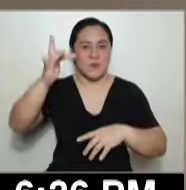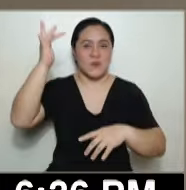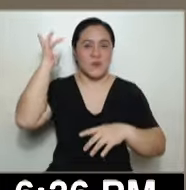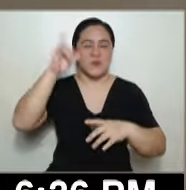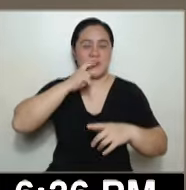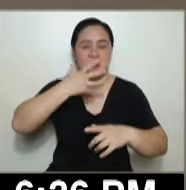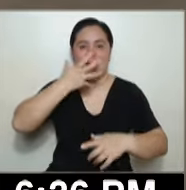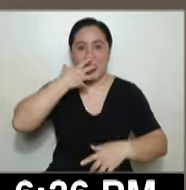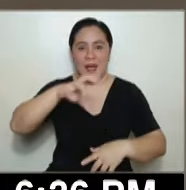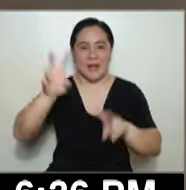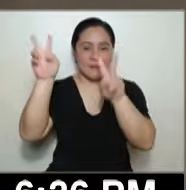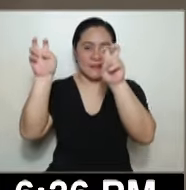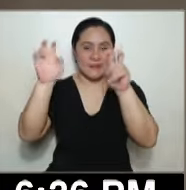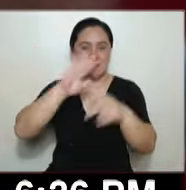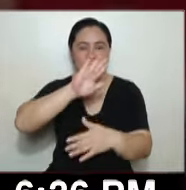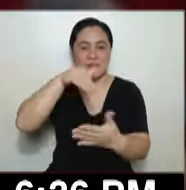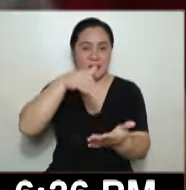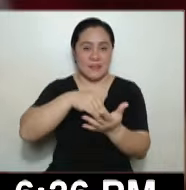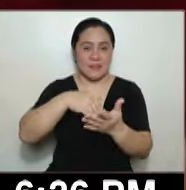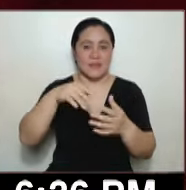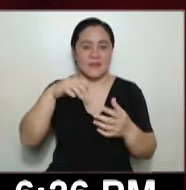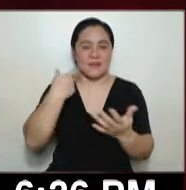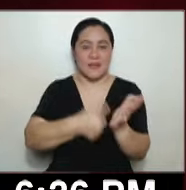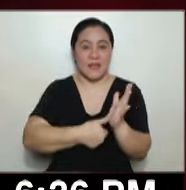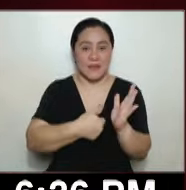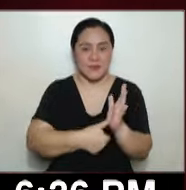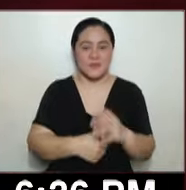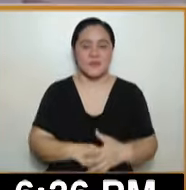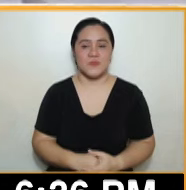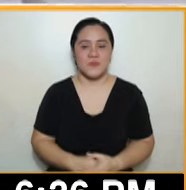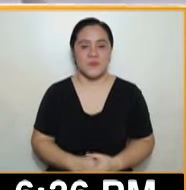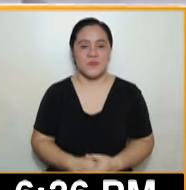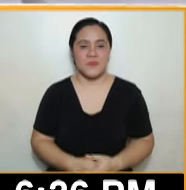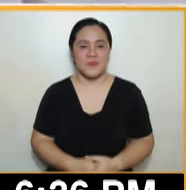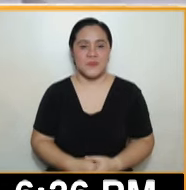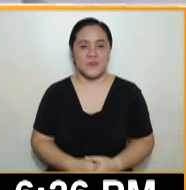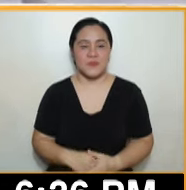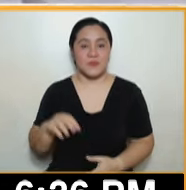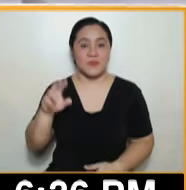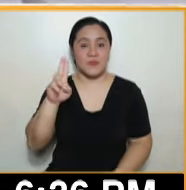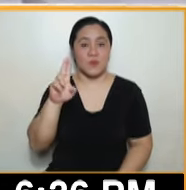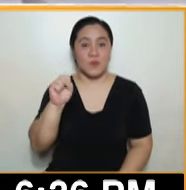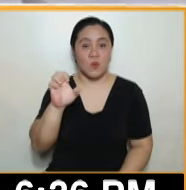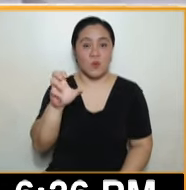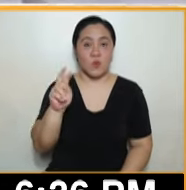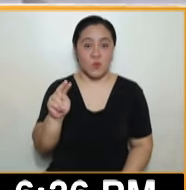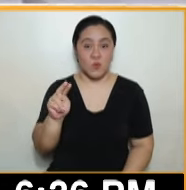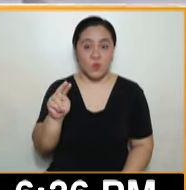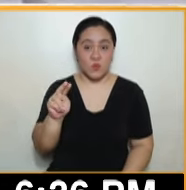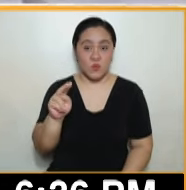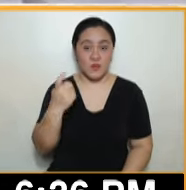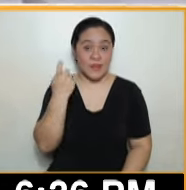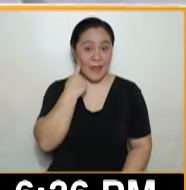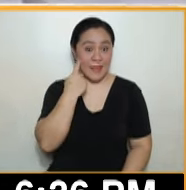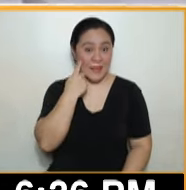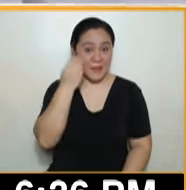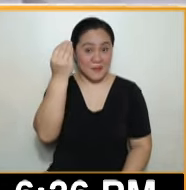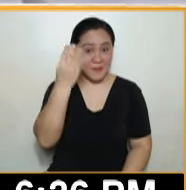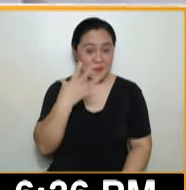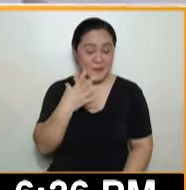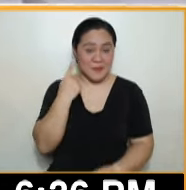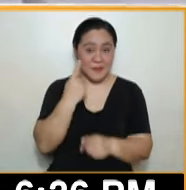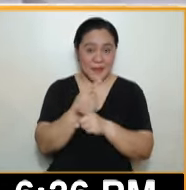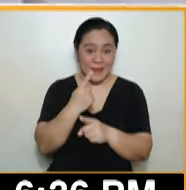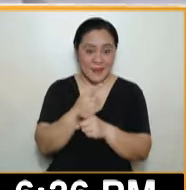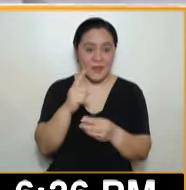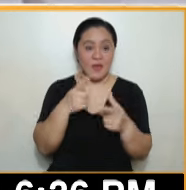midterm election. Okay, Mr. Liama, si Mocha Uson, sinabi niyo nga po kanina, nabanggit ninyo, no?